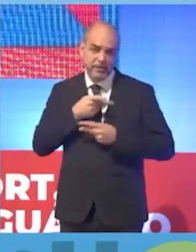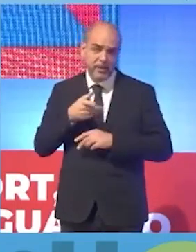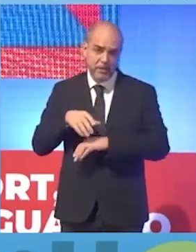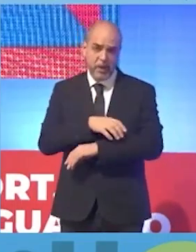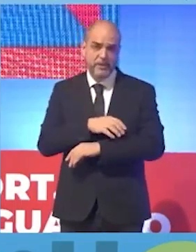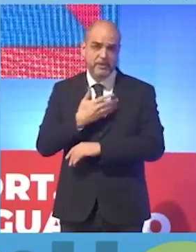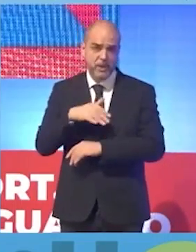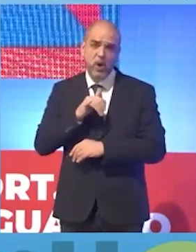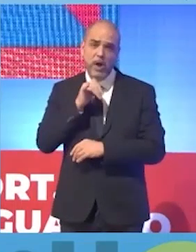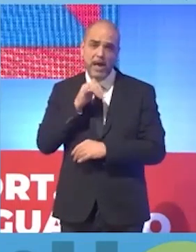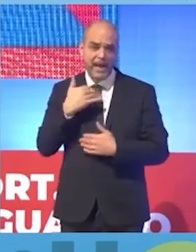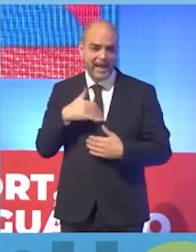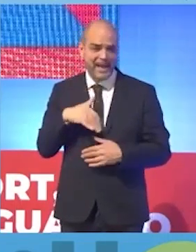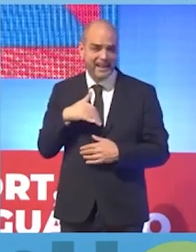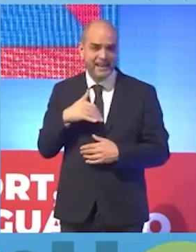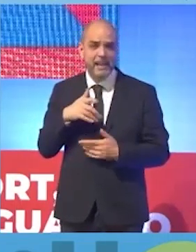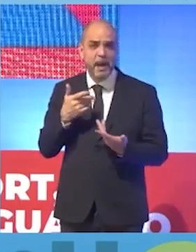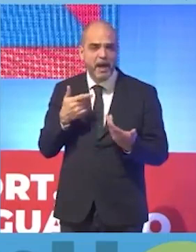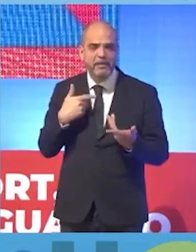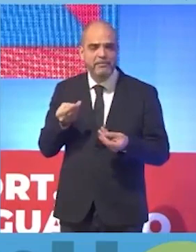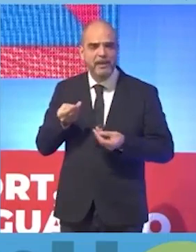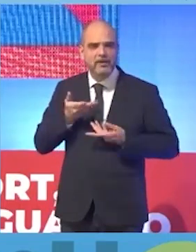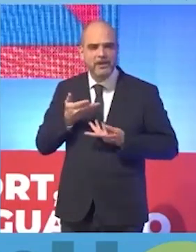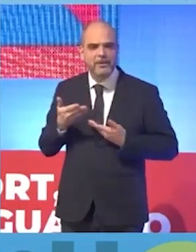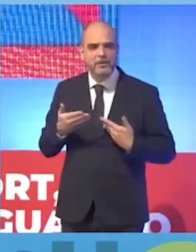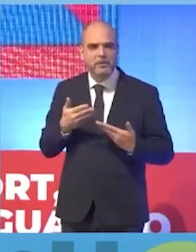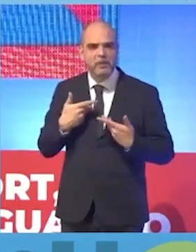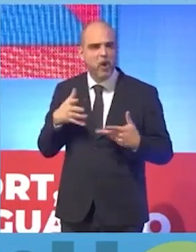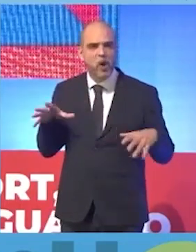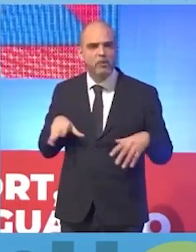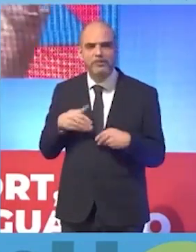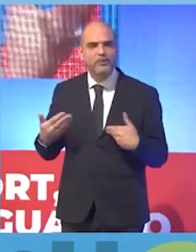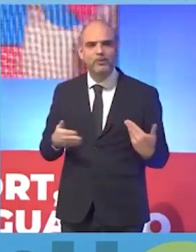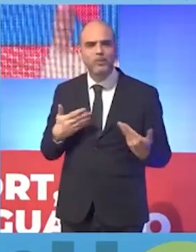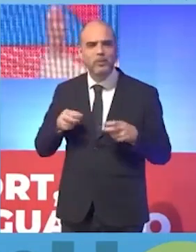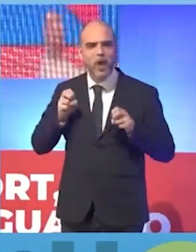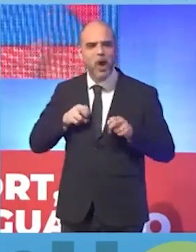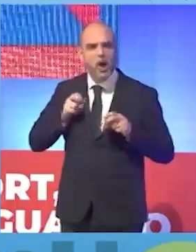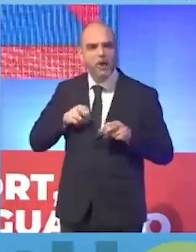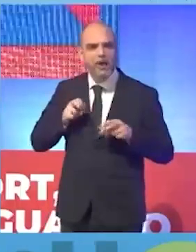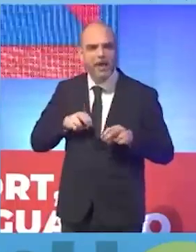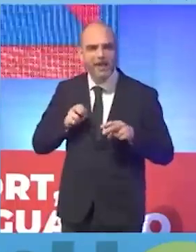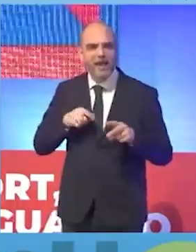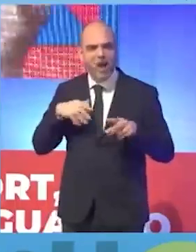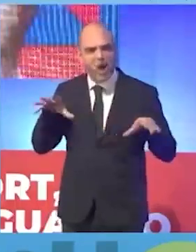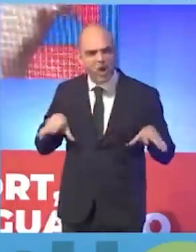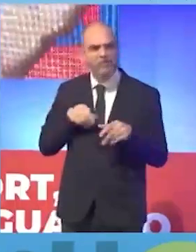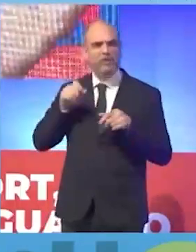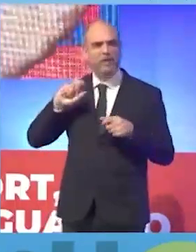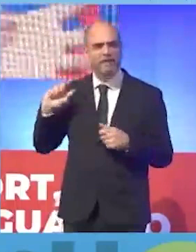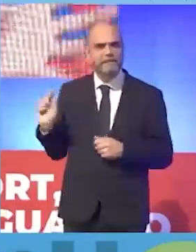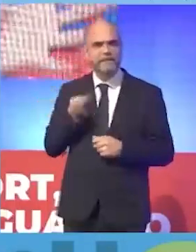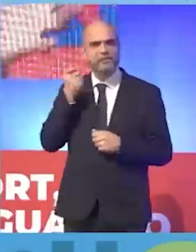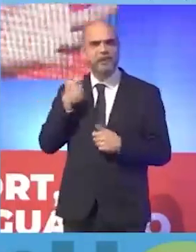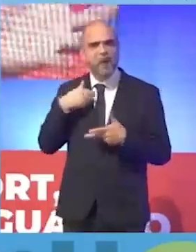costose. E da lì ho iniziato a correre, ho iniziato a vincere, ho iniziato la mia carriera.